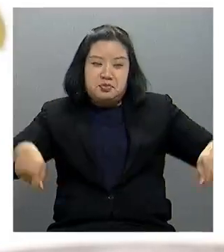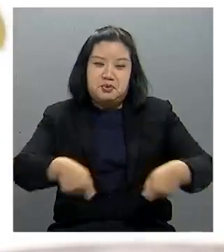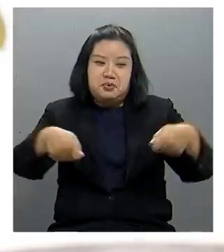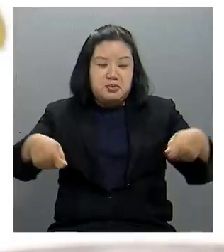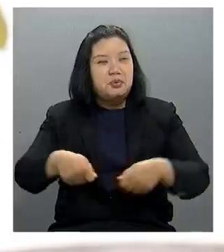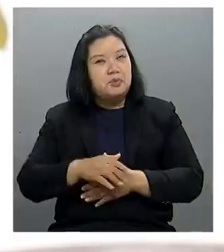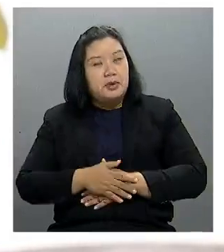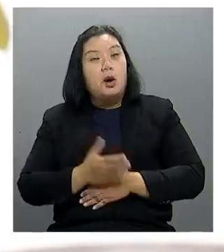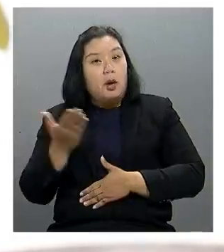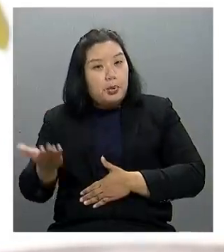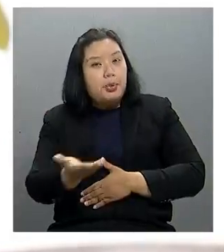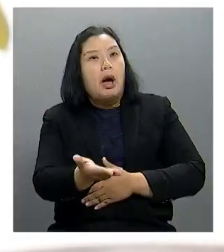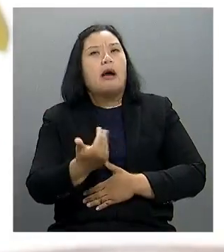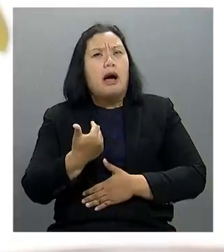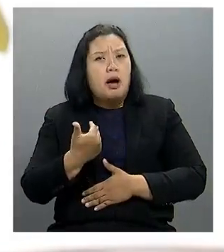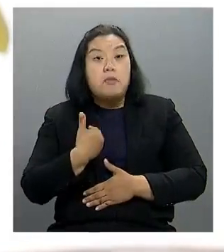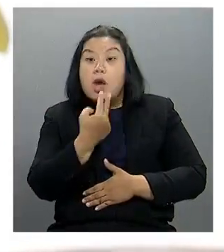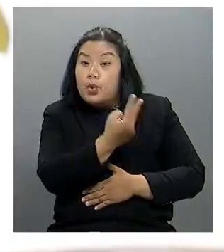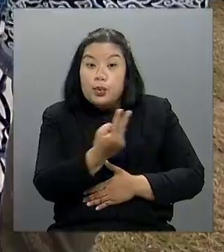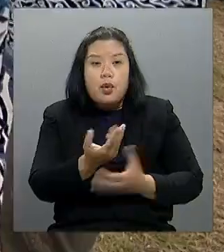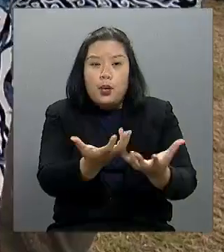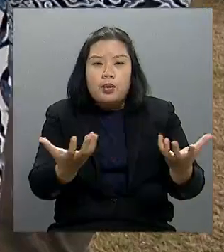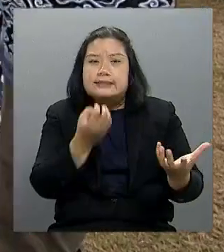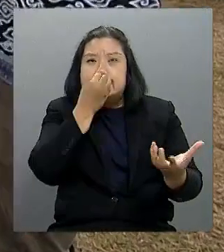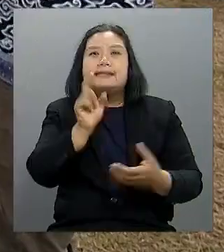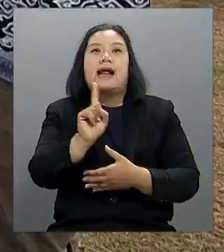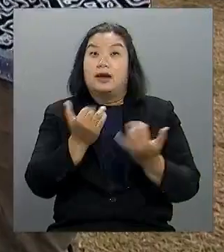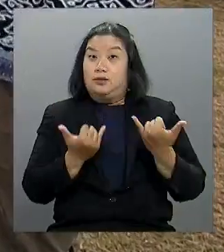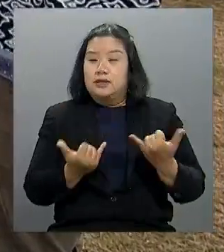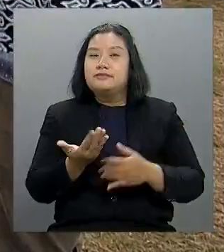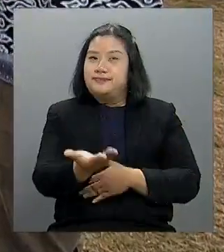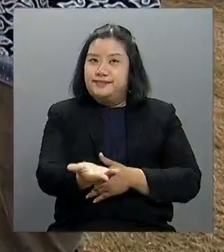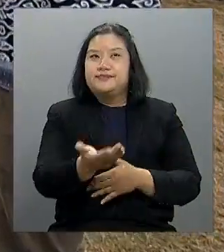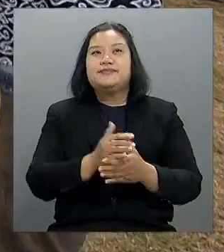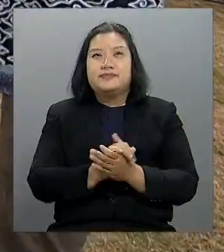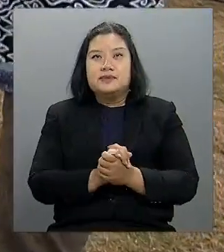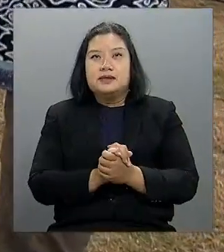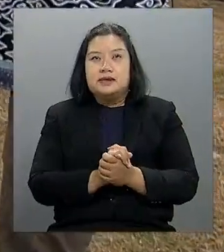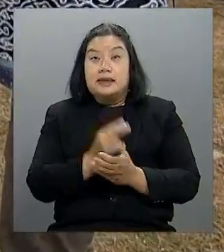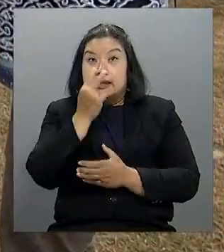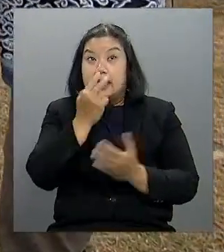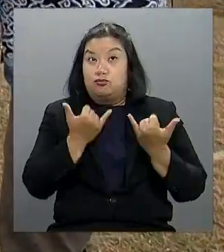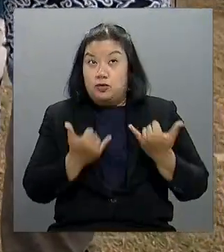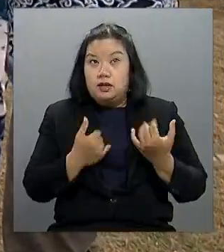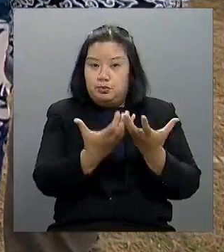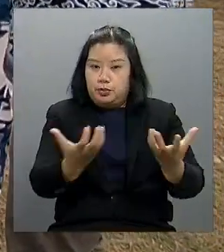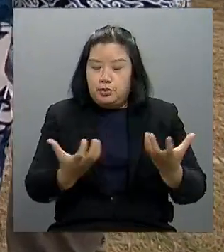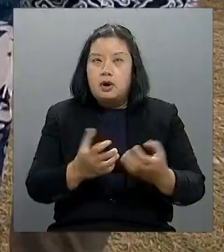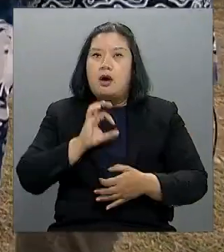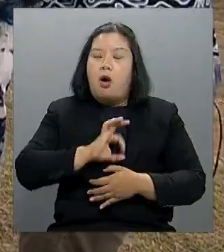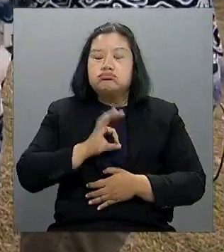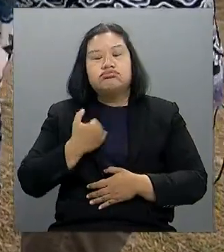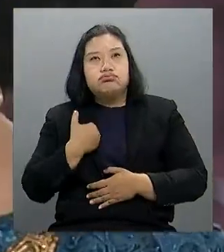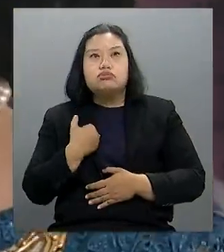ได้หยิบยกอะไรมาเป็นเมนูหลักของเราในวันนี้คะ จริงๆที่เราเห็นในวันนี้อะค่ะเหมือนการสาธิตให้ดูในเรื่อง